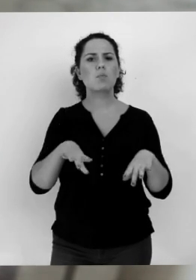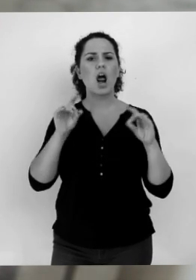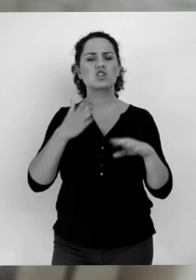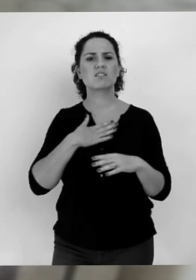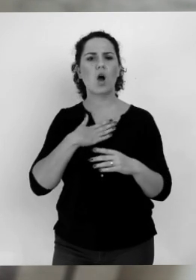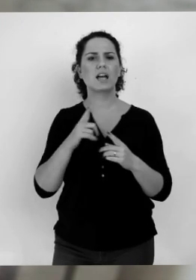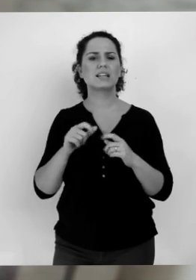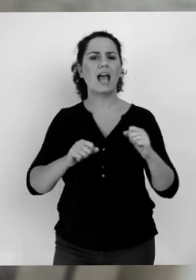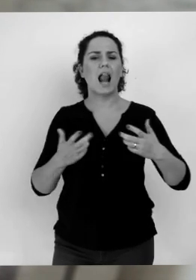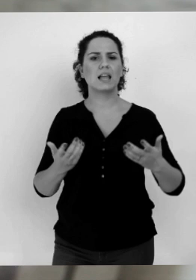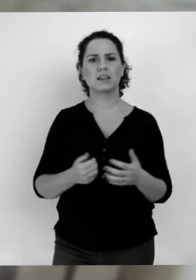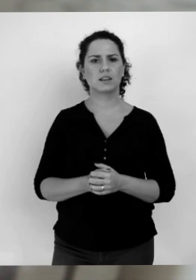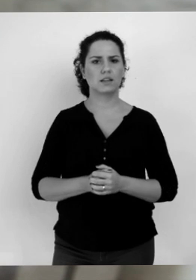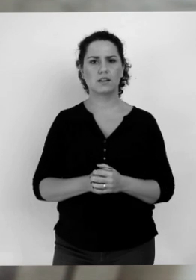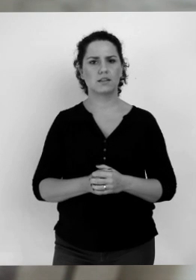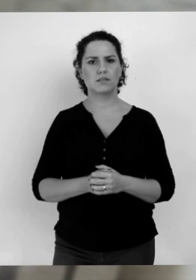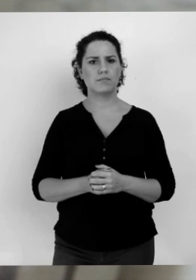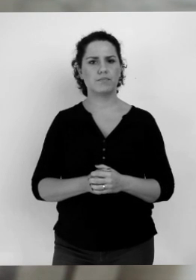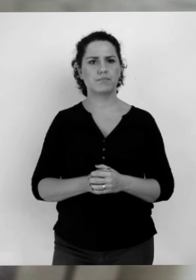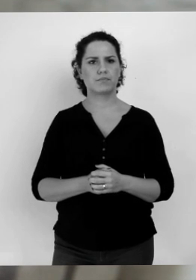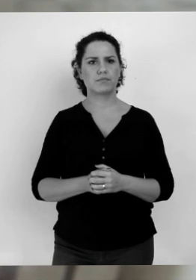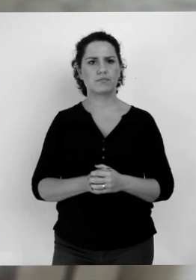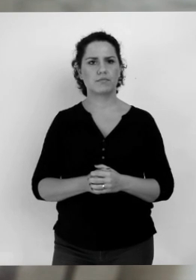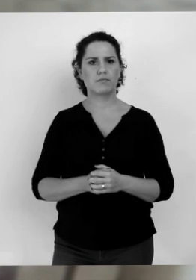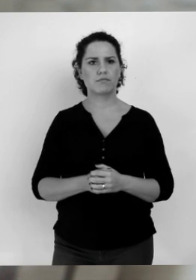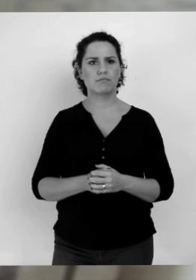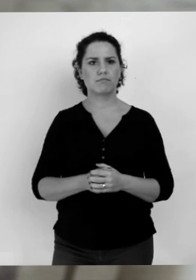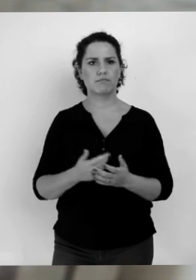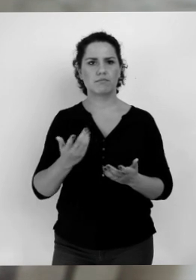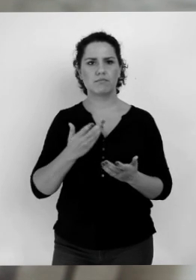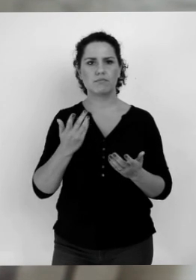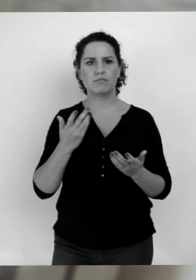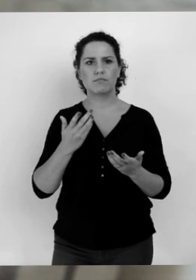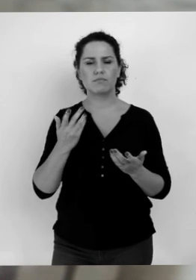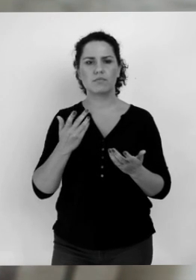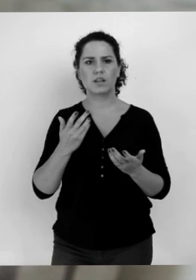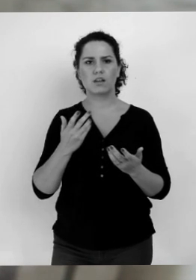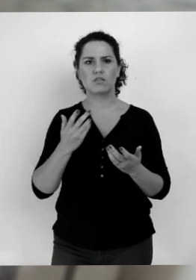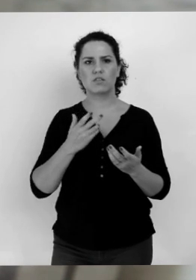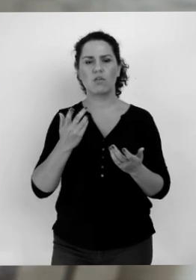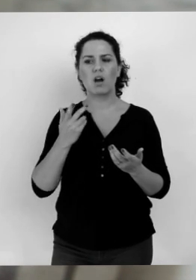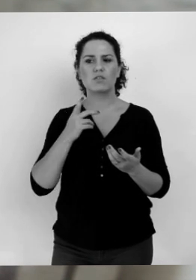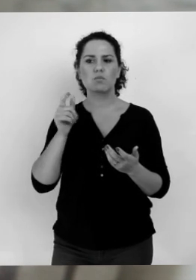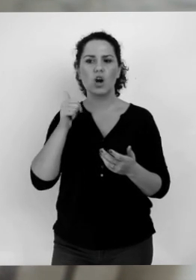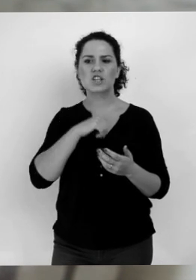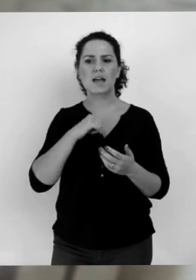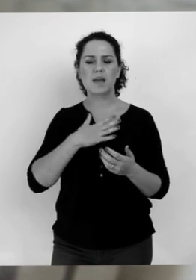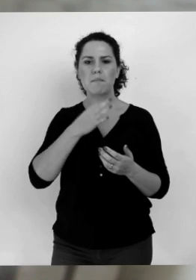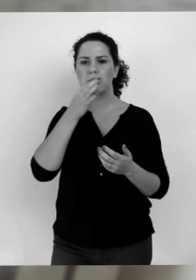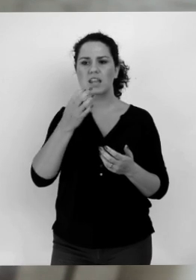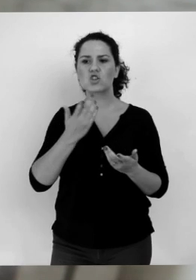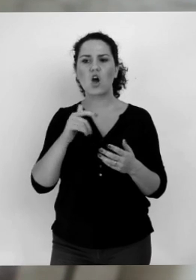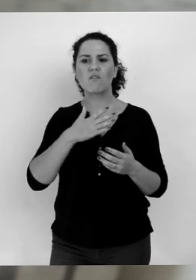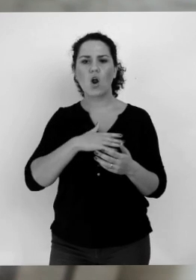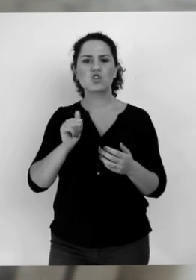svoj talent? Kad pitaju čemu su najbolje, to najviše vole, tako mogu